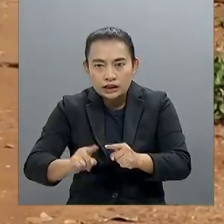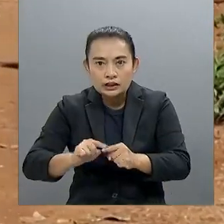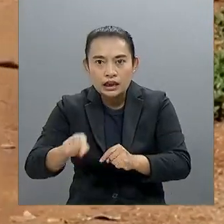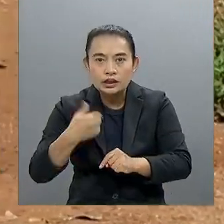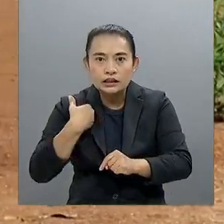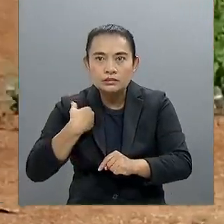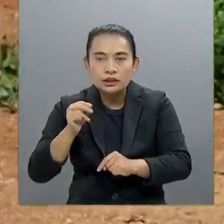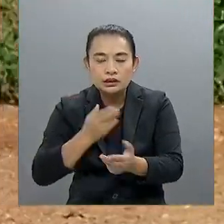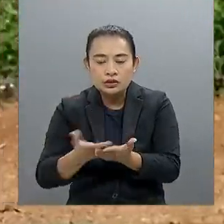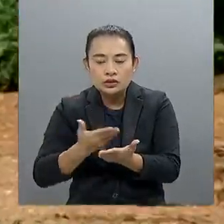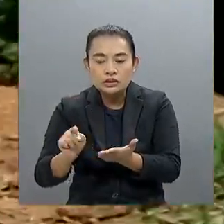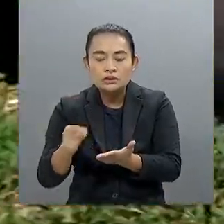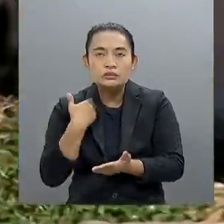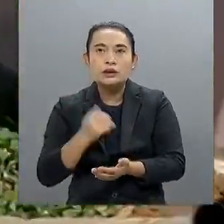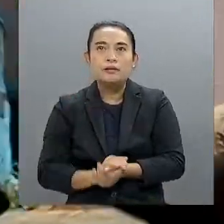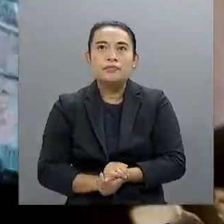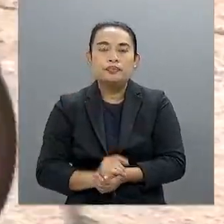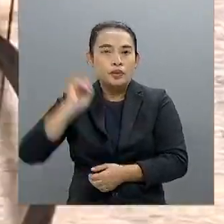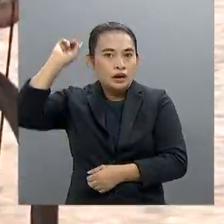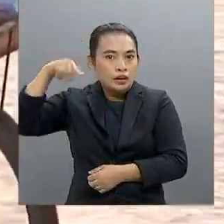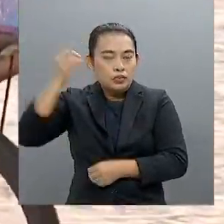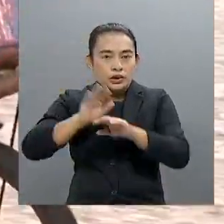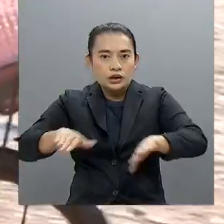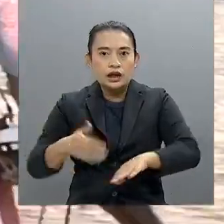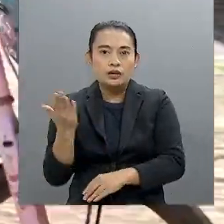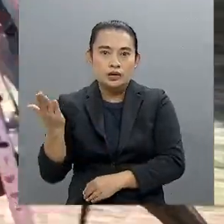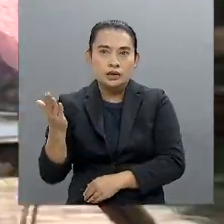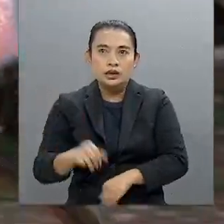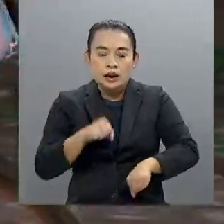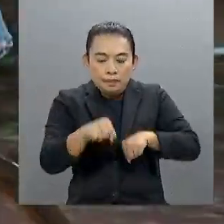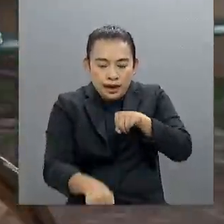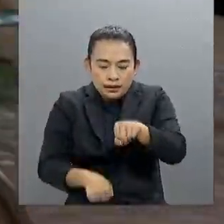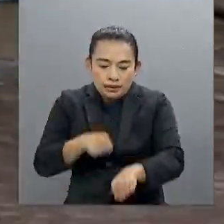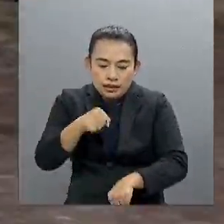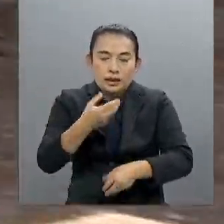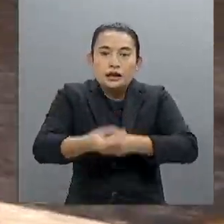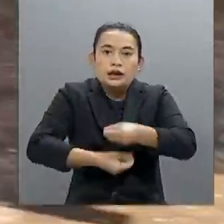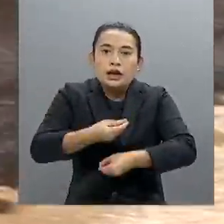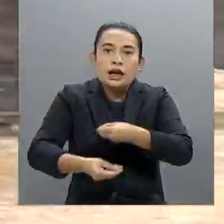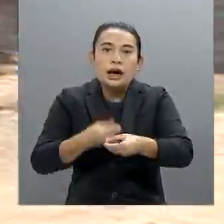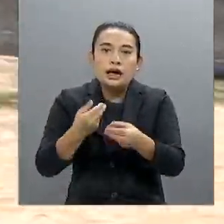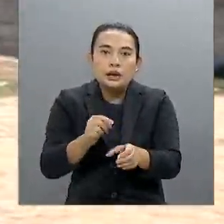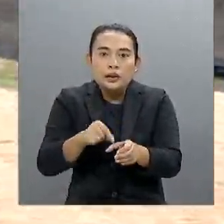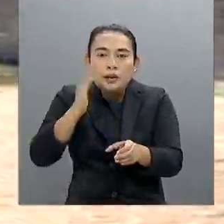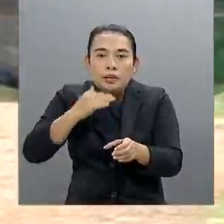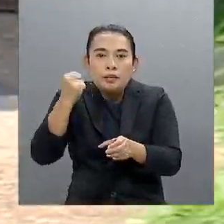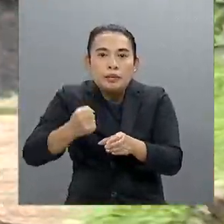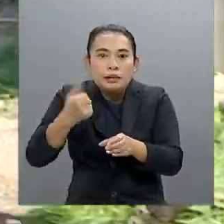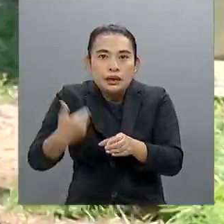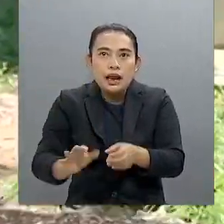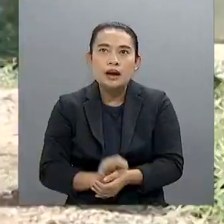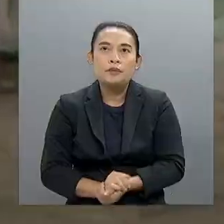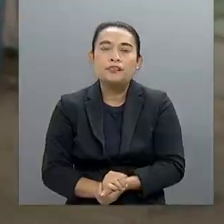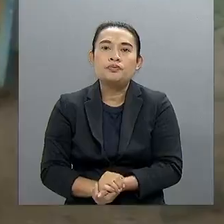เดกยิงประภาวัดี solutionนนี้ใถสุปhrotal Asíยัเก็ดควภาษสิคป้ทางคมอ